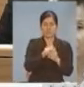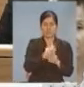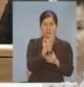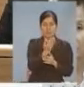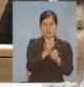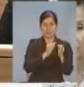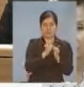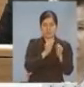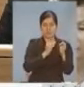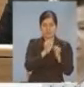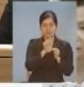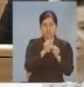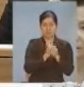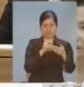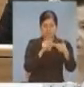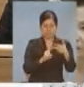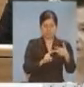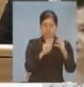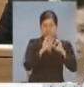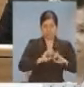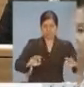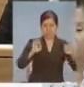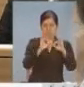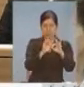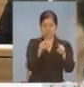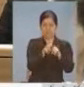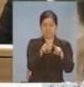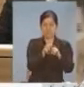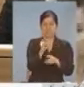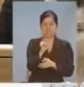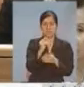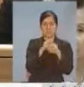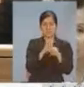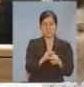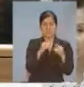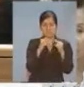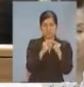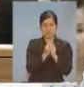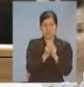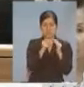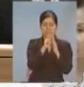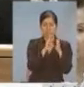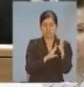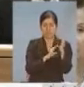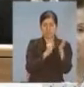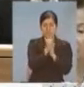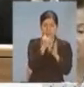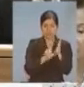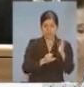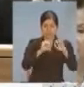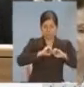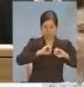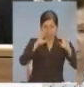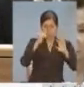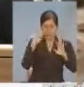นคำถามที่สามเป็นคำถามที่สำคัญเช่นเดียวกันนั่นก็คือคำถามเกี่ยวกับเรื่องของธรรมาภิบาลค่ะความโปร่งใสตรวจ